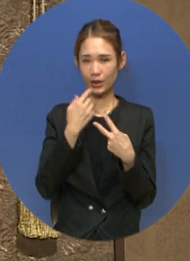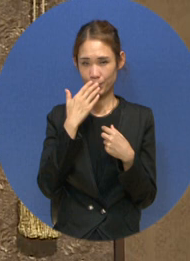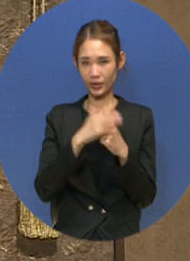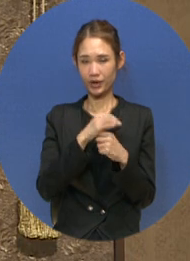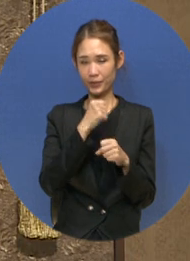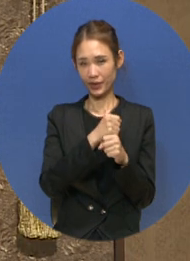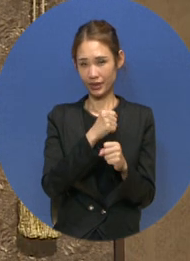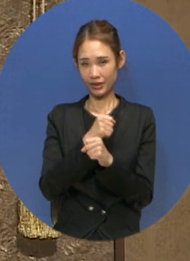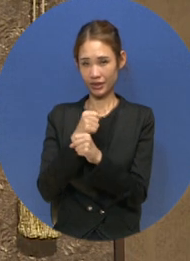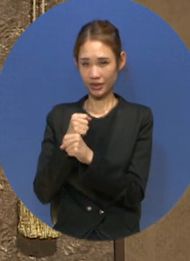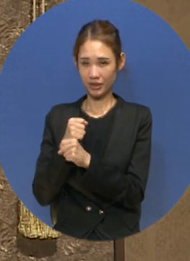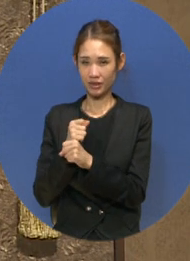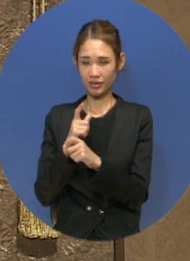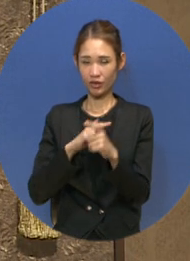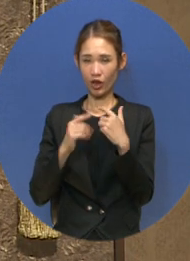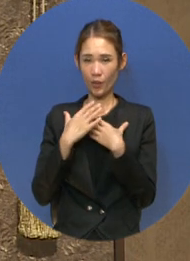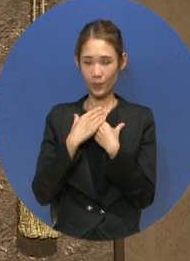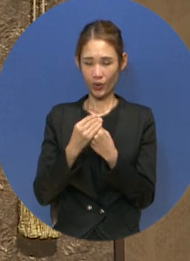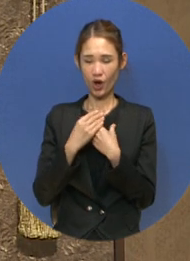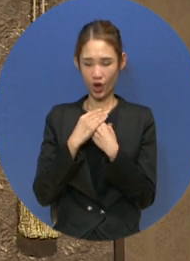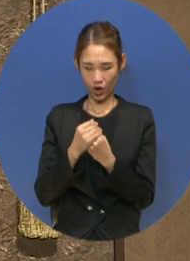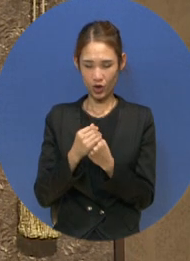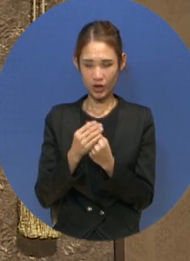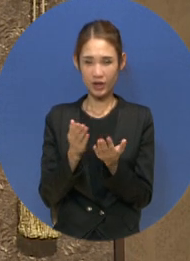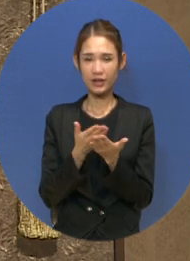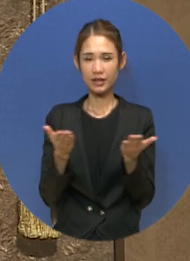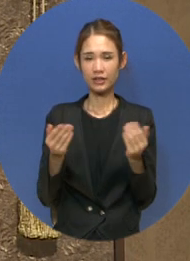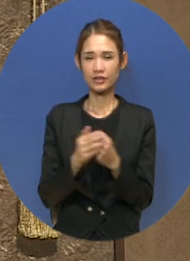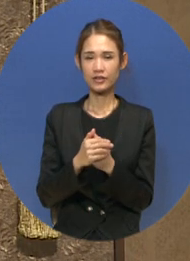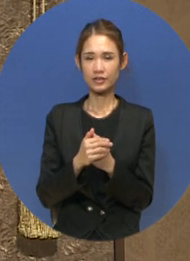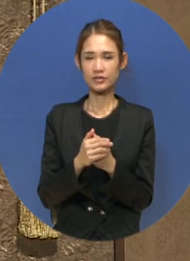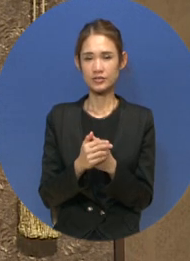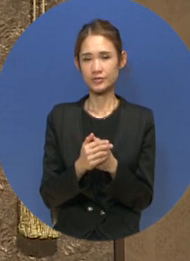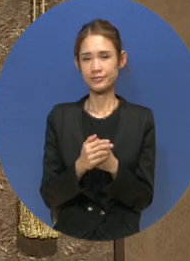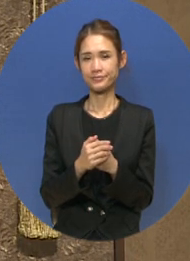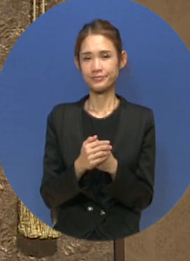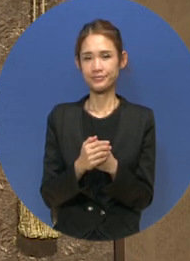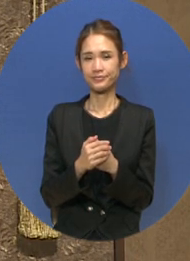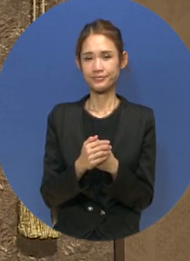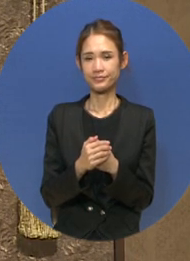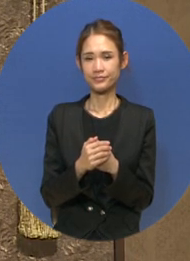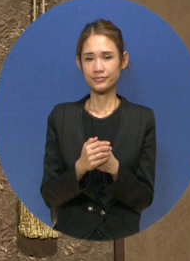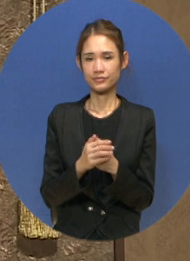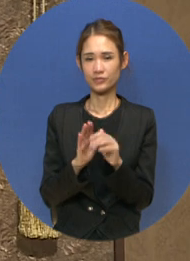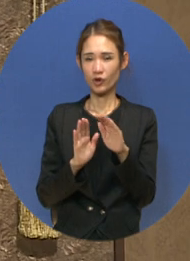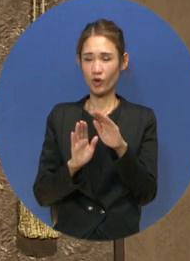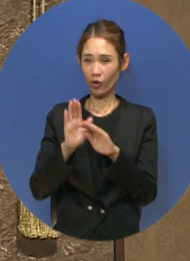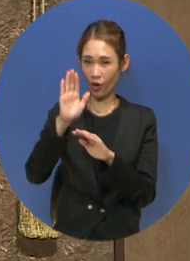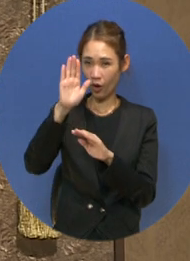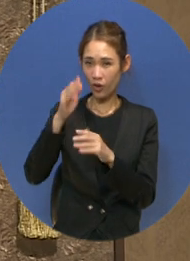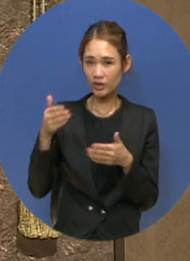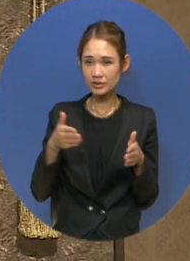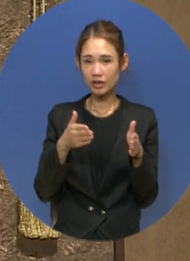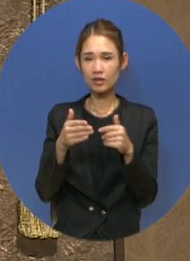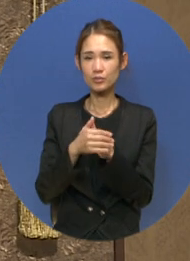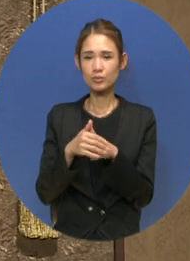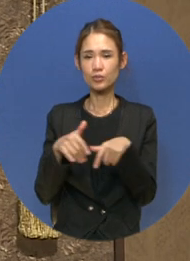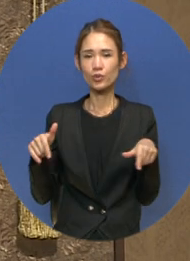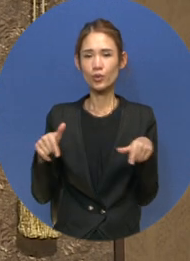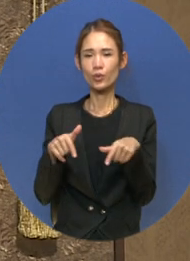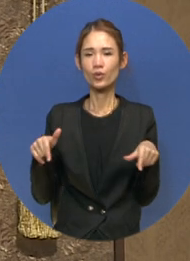만들어서 이용하는 데 편리하도록 하는 것. 그리고 또 경사로 이렇게 그 우리가 보통의 경우에